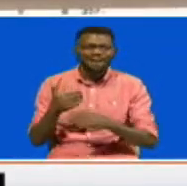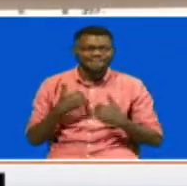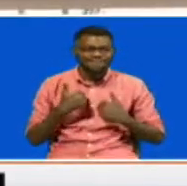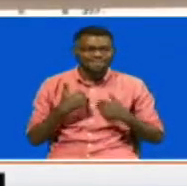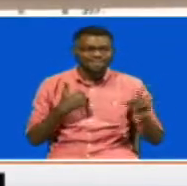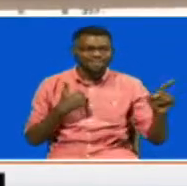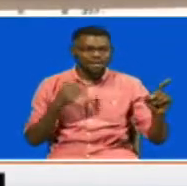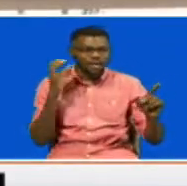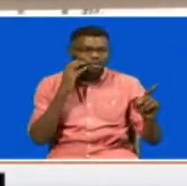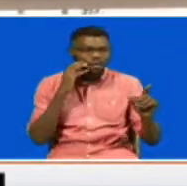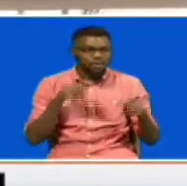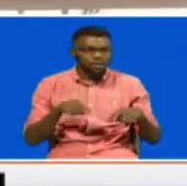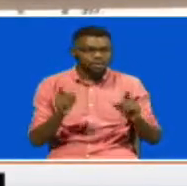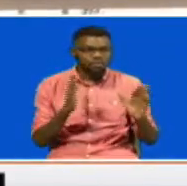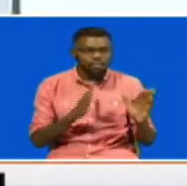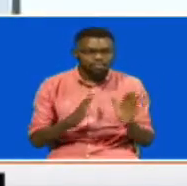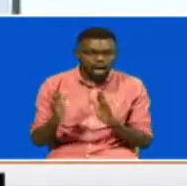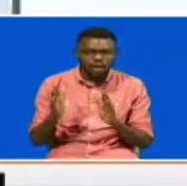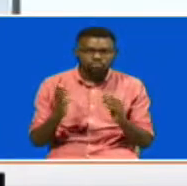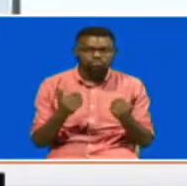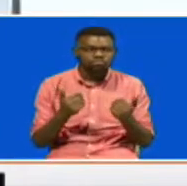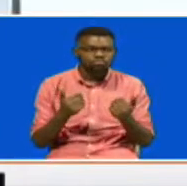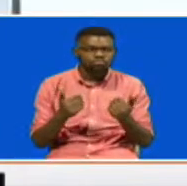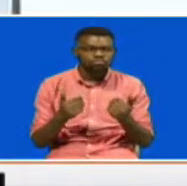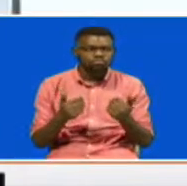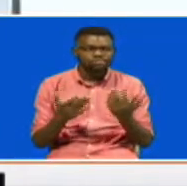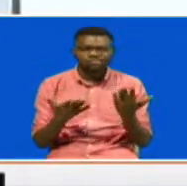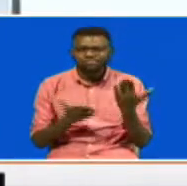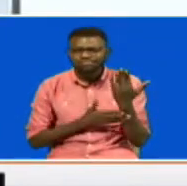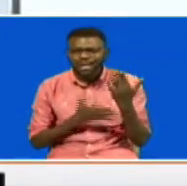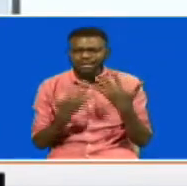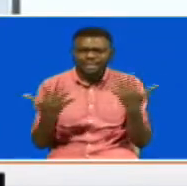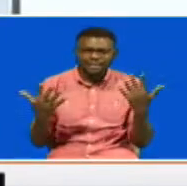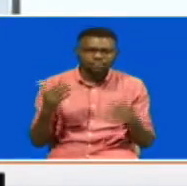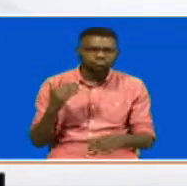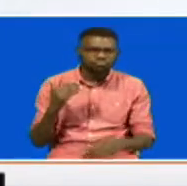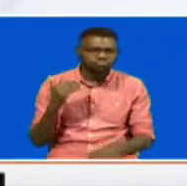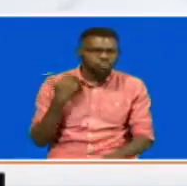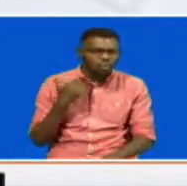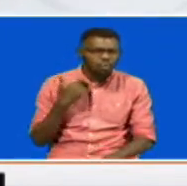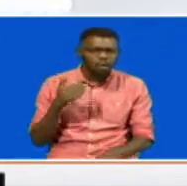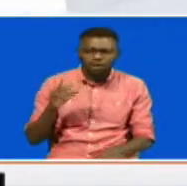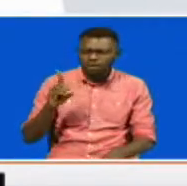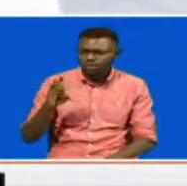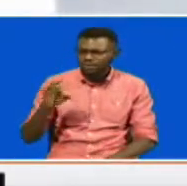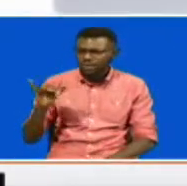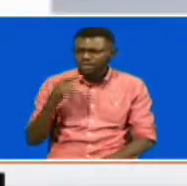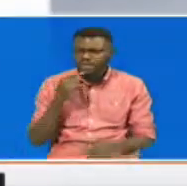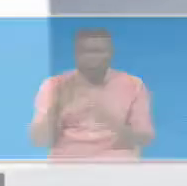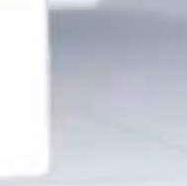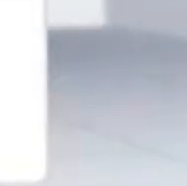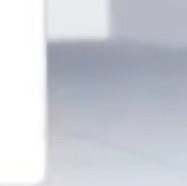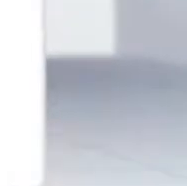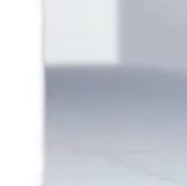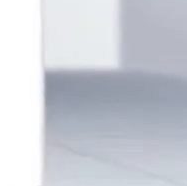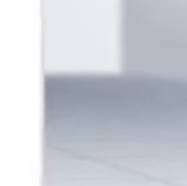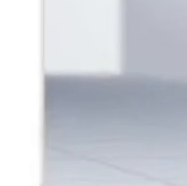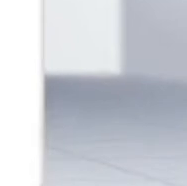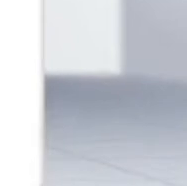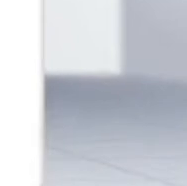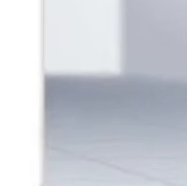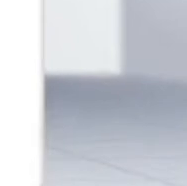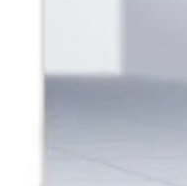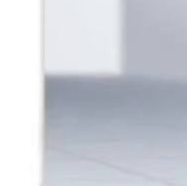Chini ya kosa la kula njama kutenda uhalifu, DCI inasema na nanukuu, wewe Fred Okengo